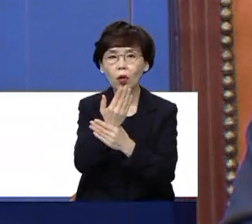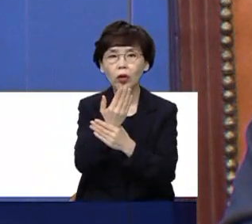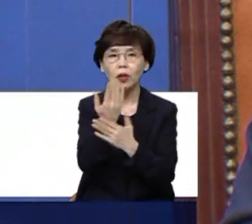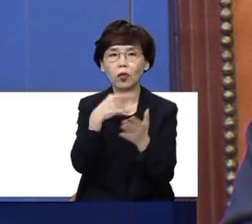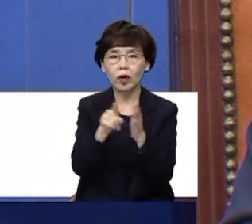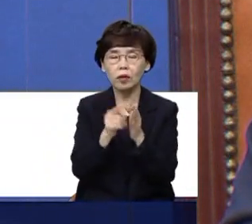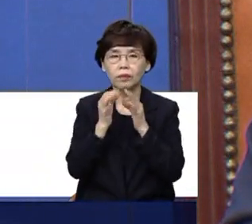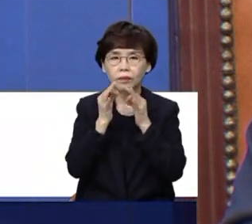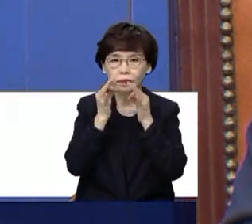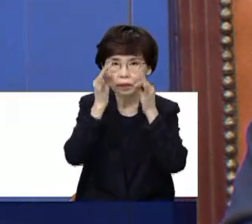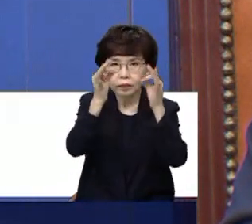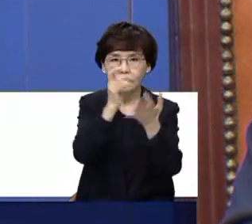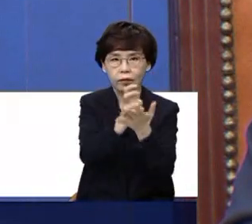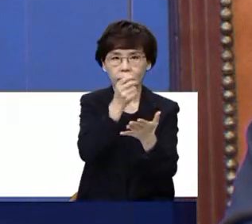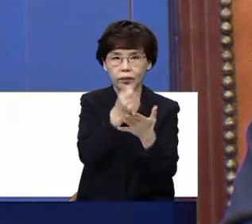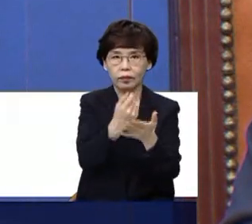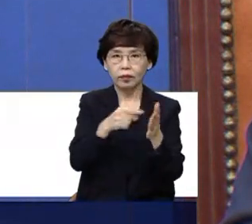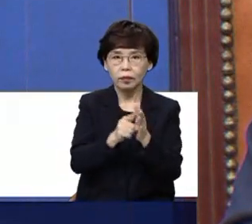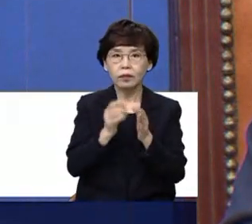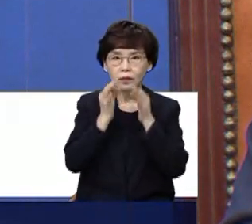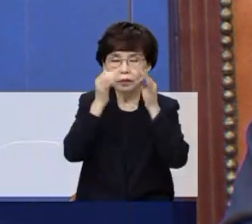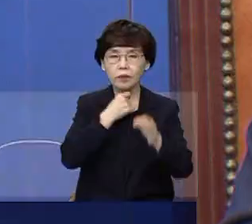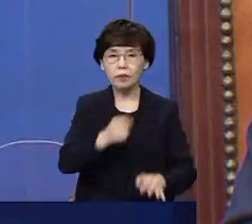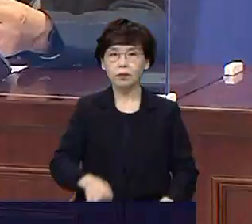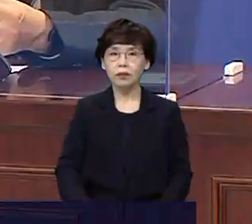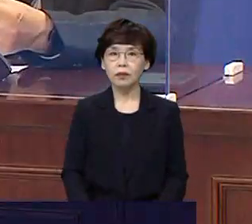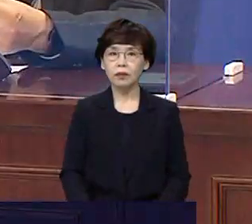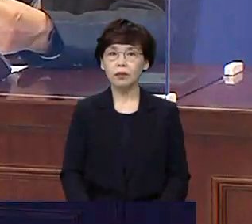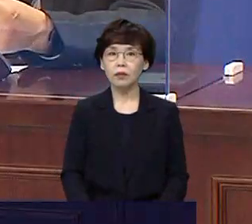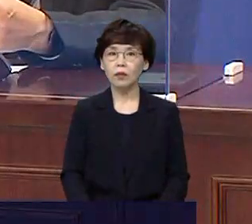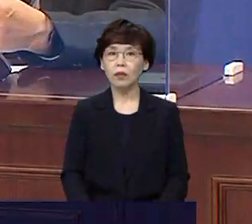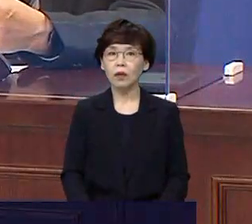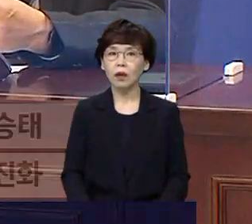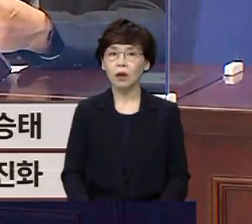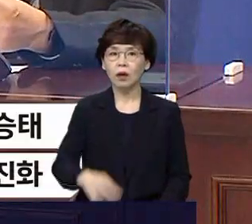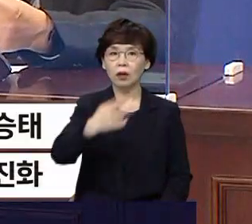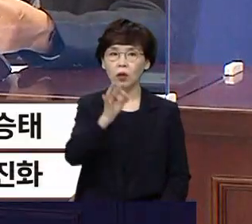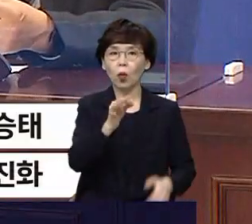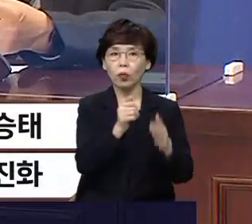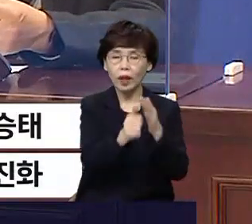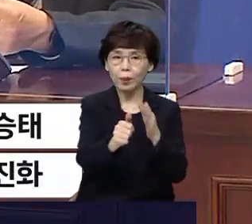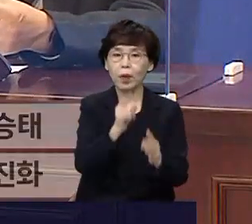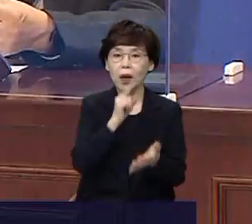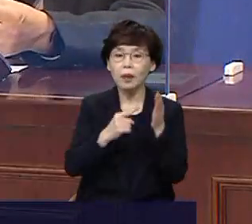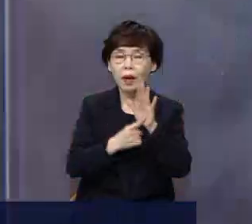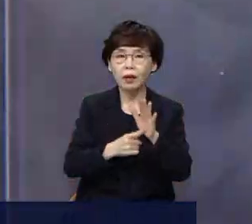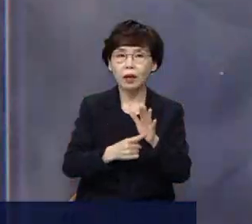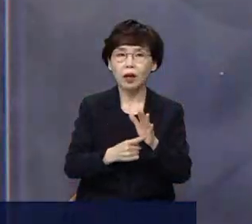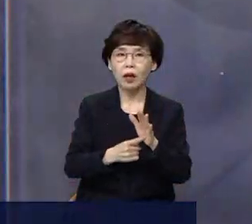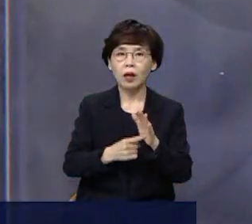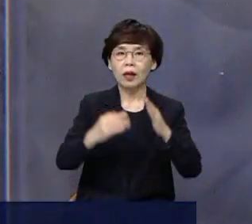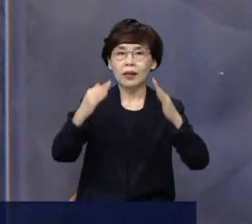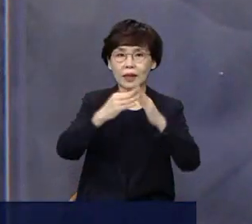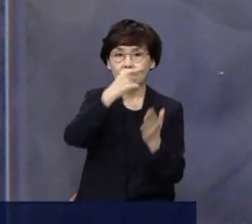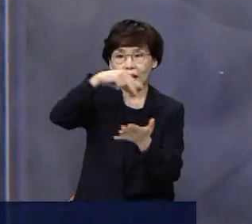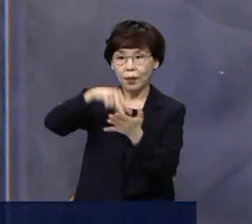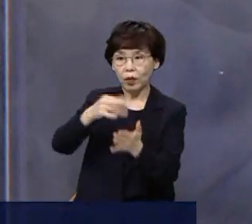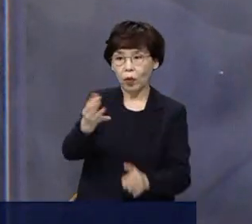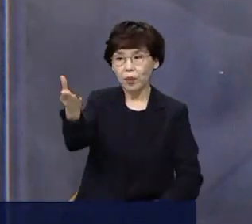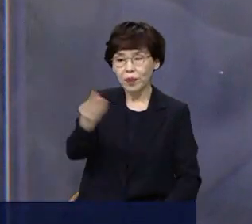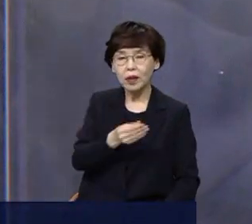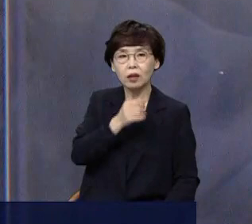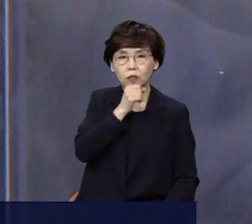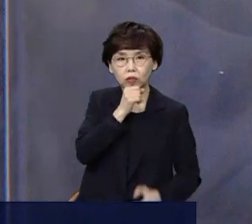최선의 입법을 위해 만전을 기하겠습니다. 송영길 대표가 언급한 LTV, 즉 주택담보대출